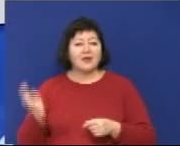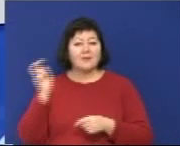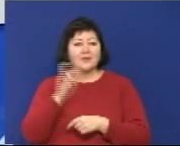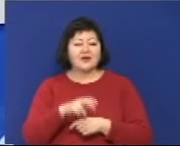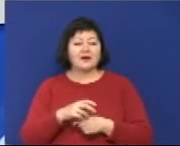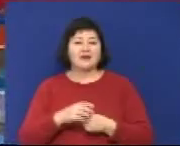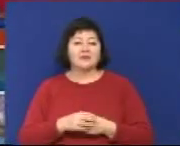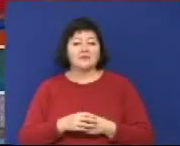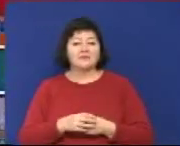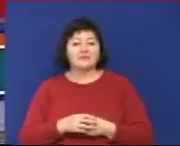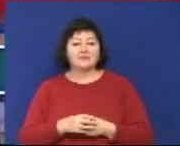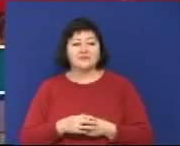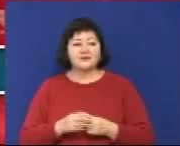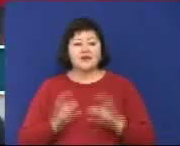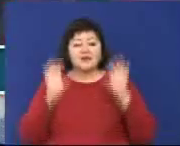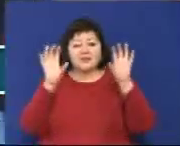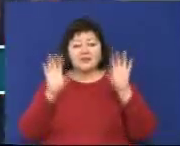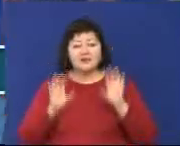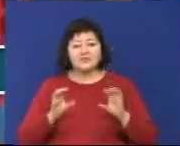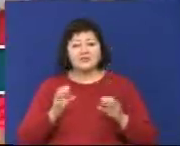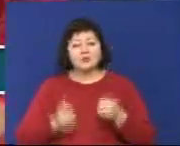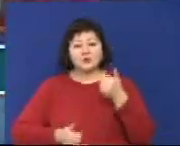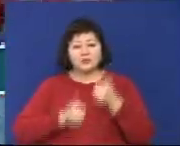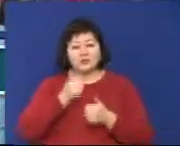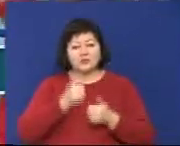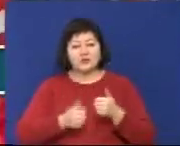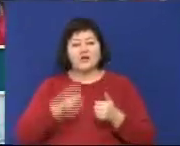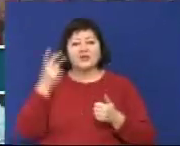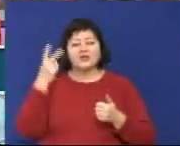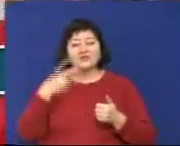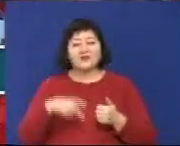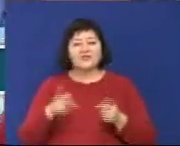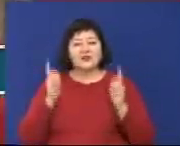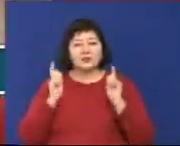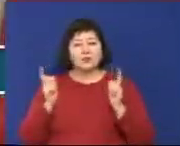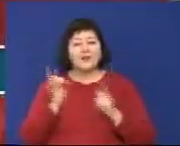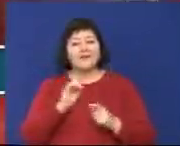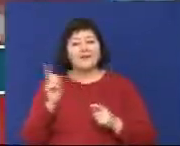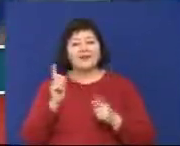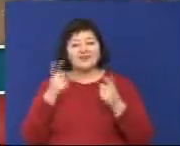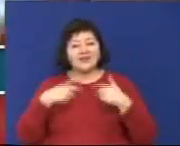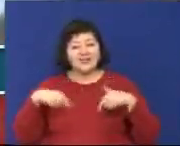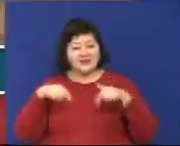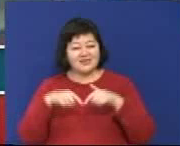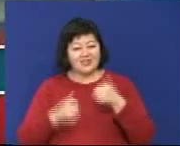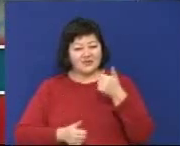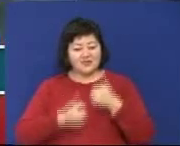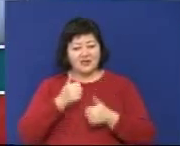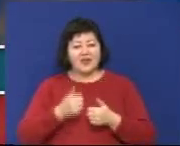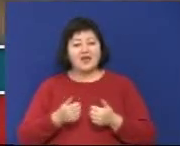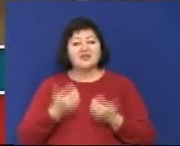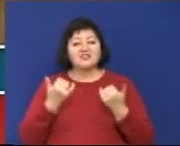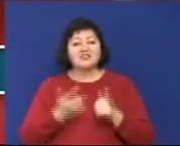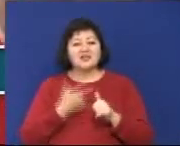«Алтай». Традиционный турнир по боксу проходит 20-й юбилейный раз. За эти годы соревнования получили статус